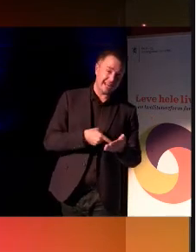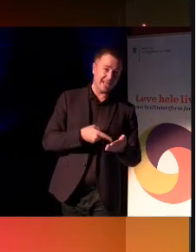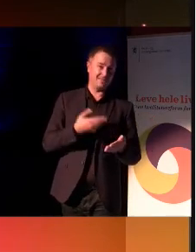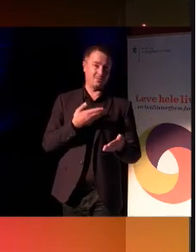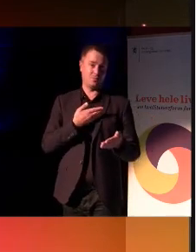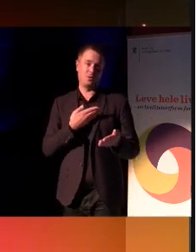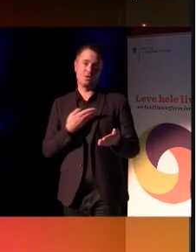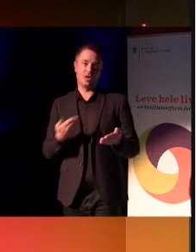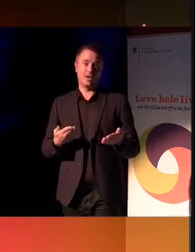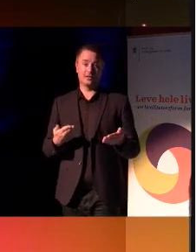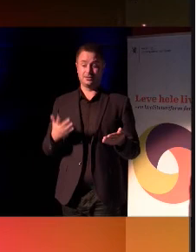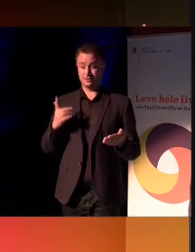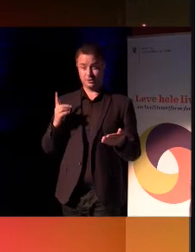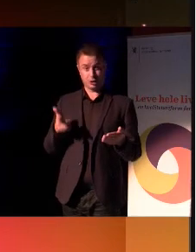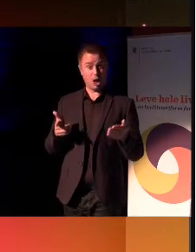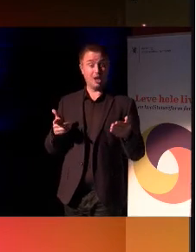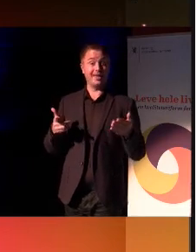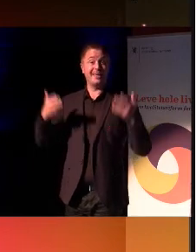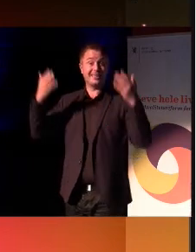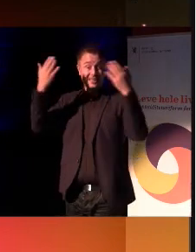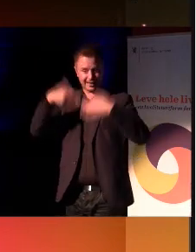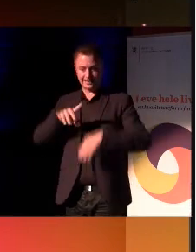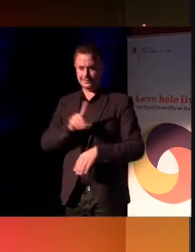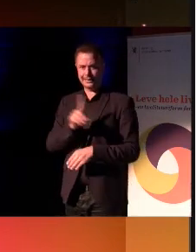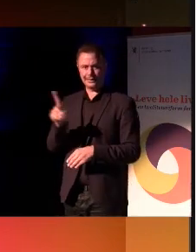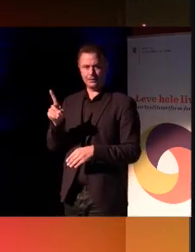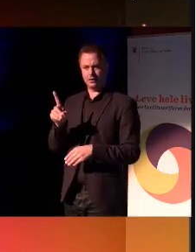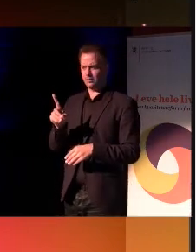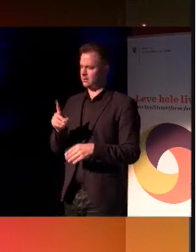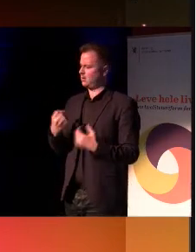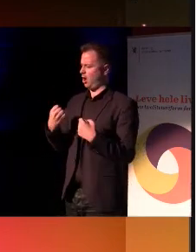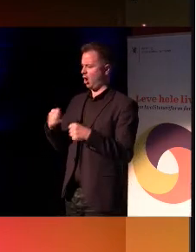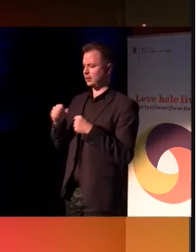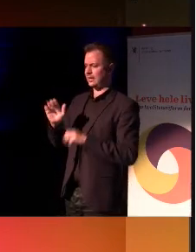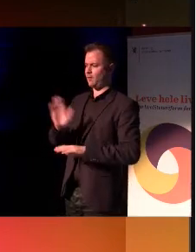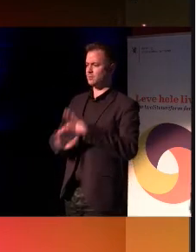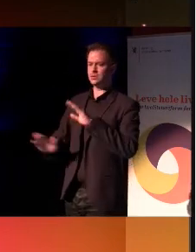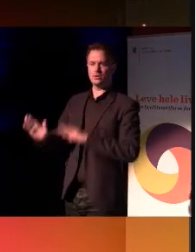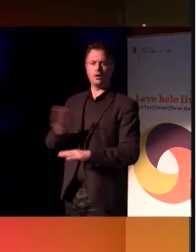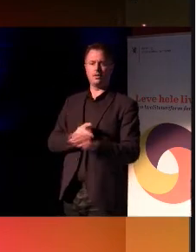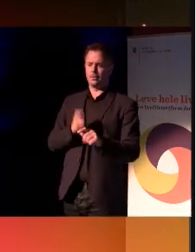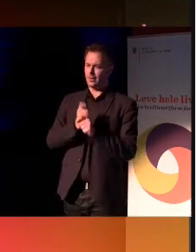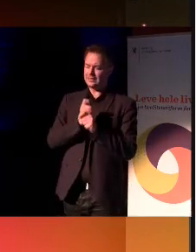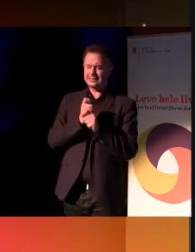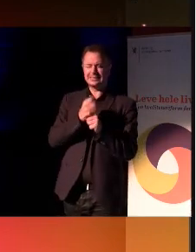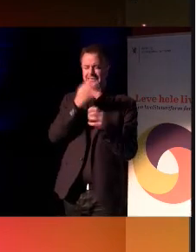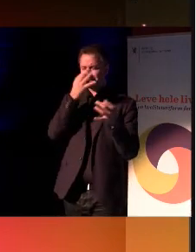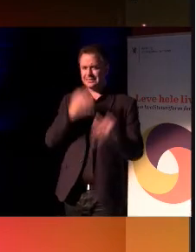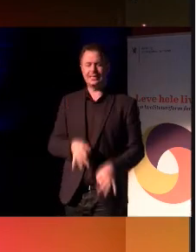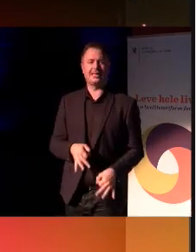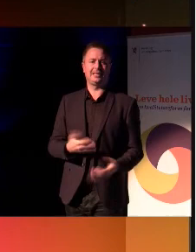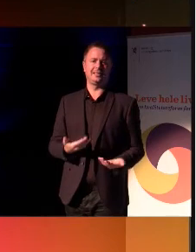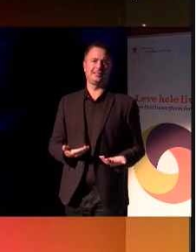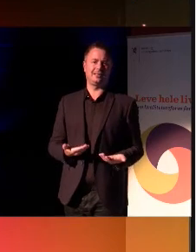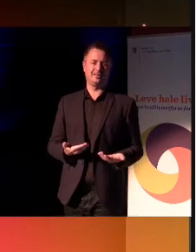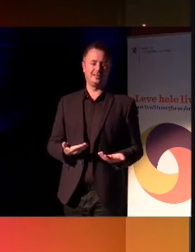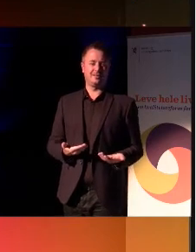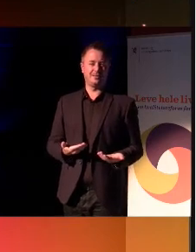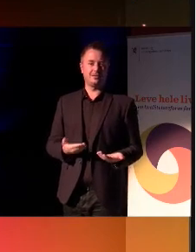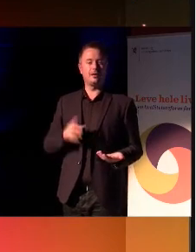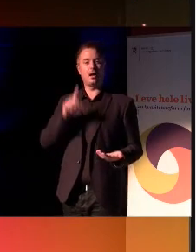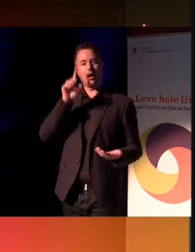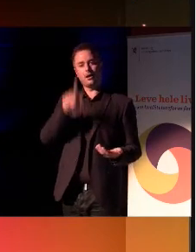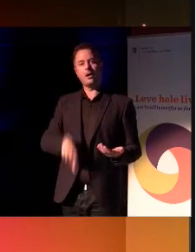At det var lite aktiv omsorg på kveld. Det var nesten fraværende. Og det kan man kanskje forstå når vi tenker på hvordan vi